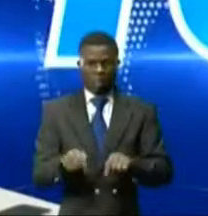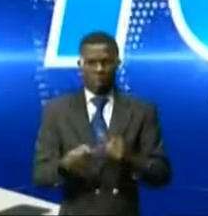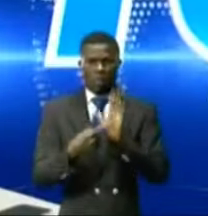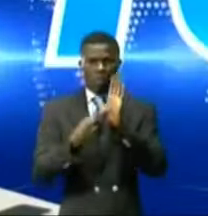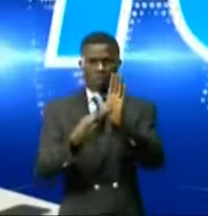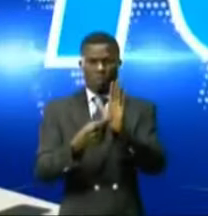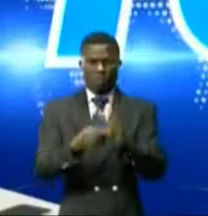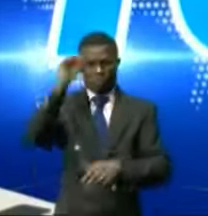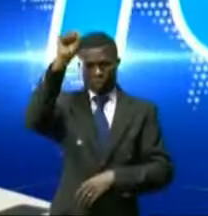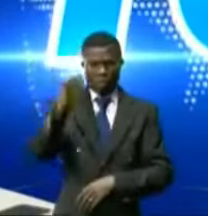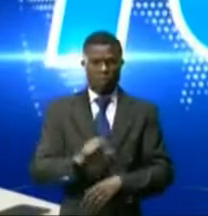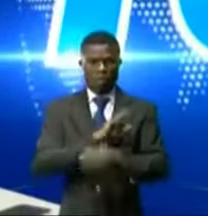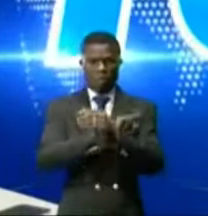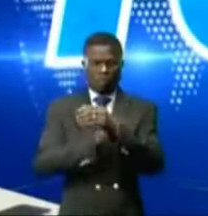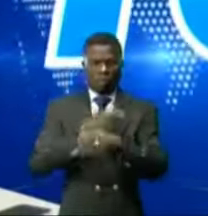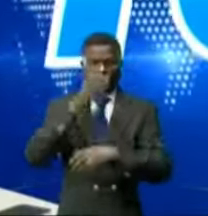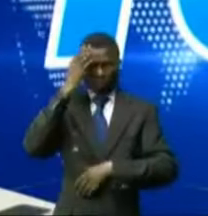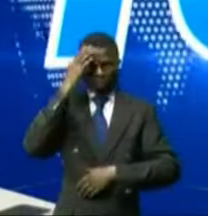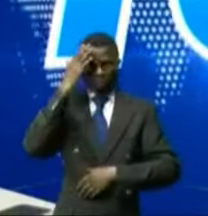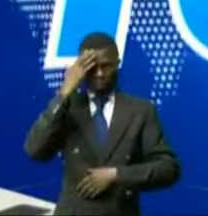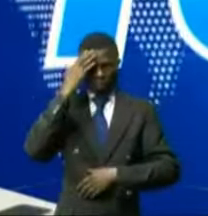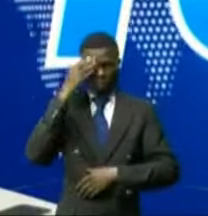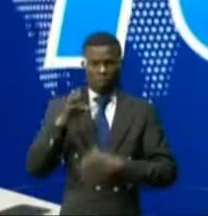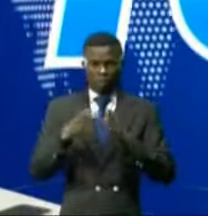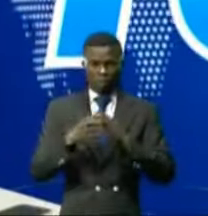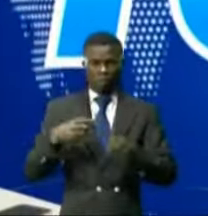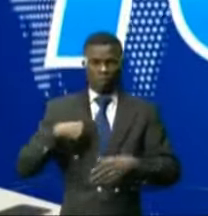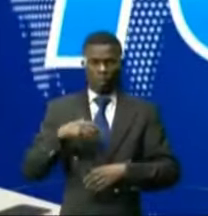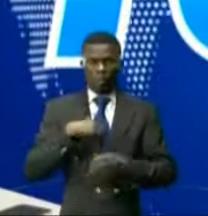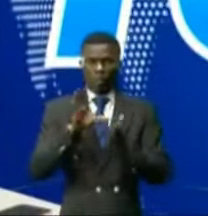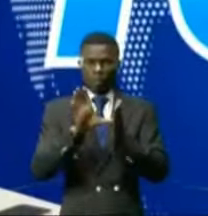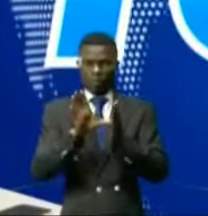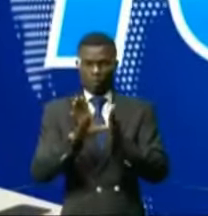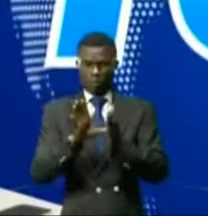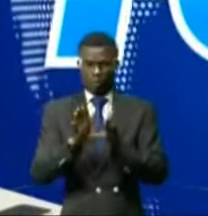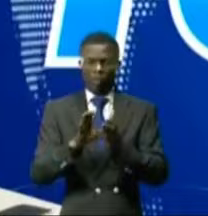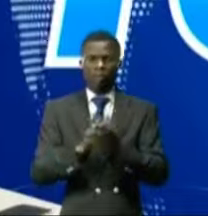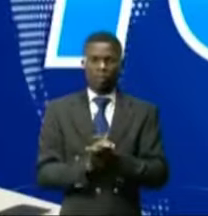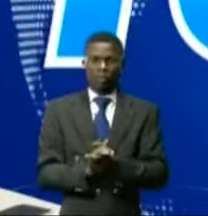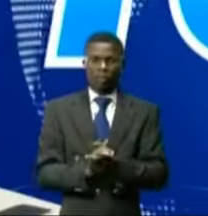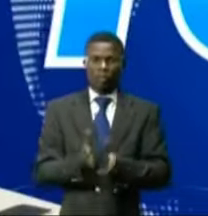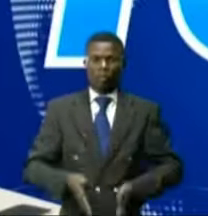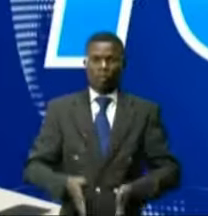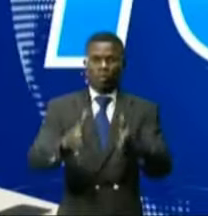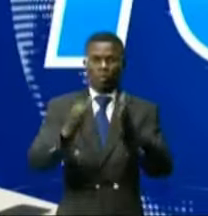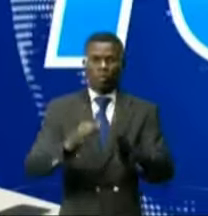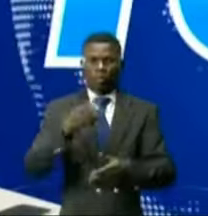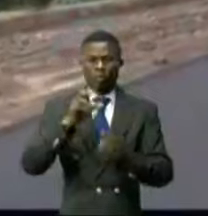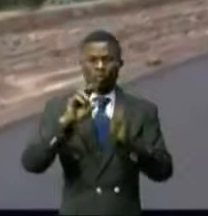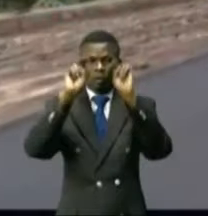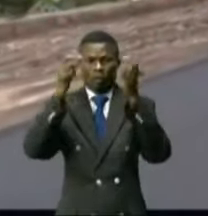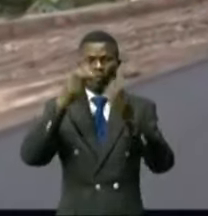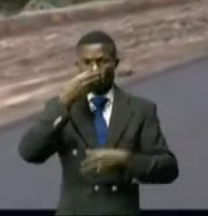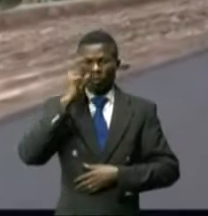amenons dans le sud Kivu pour découvrir ensemble avec nous les images de la modernisation de la voirie de Bukavu.